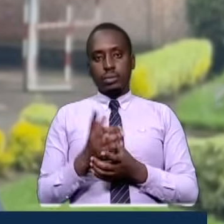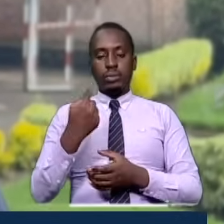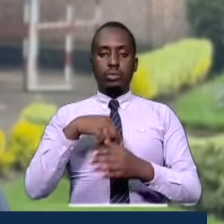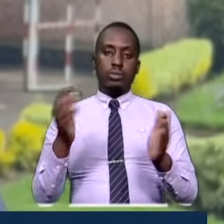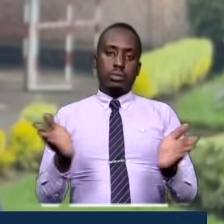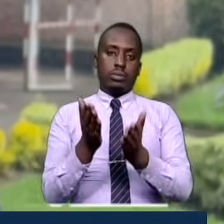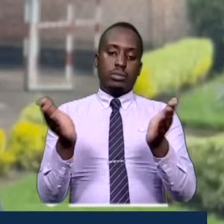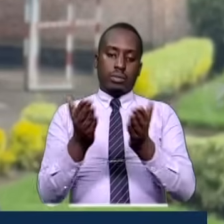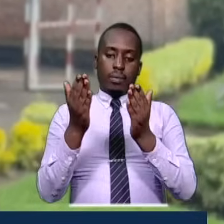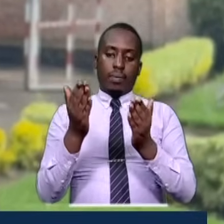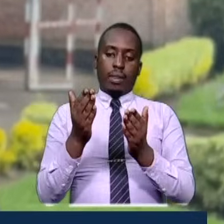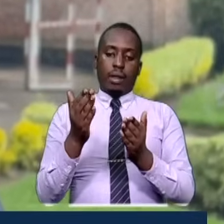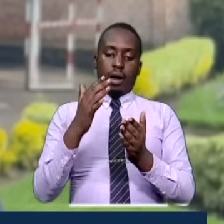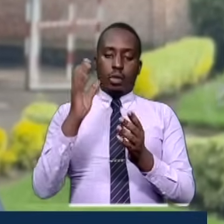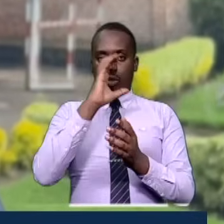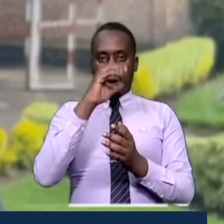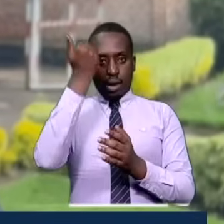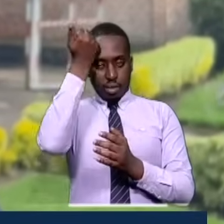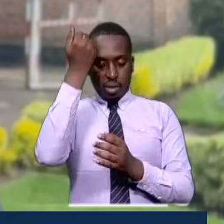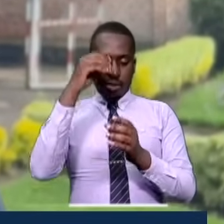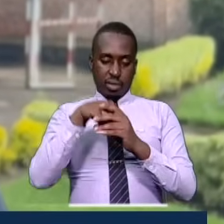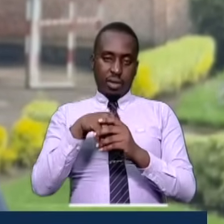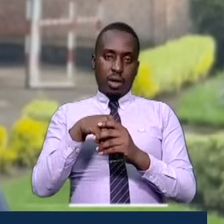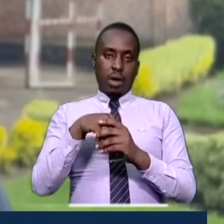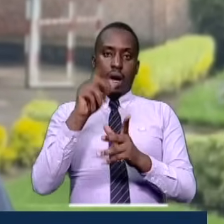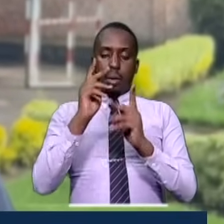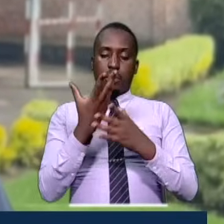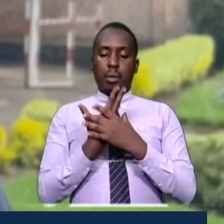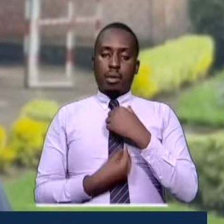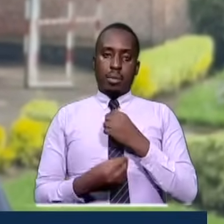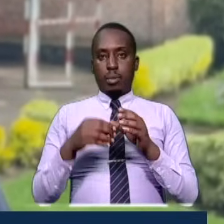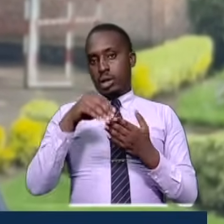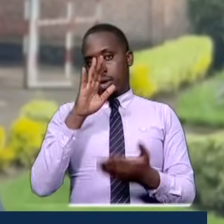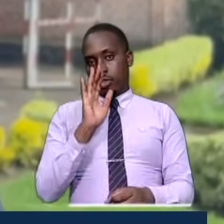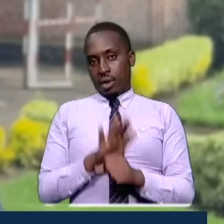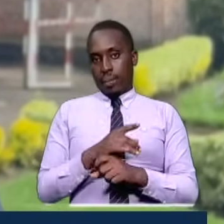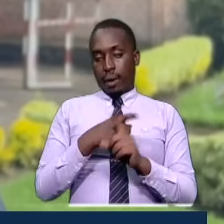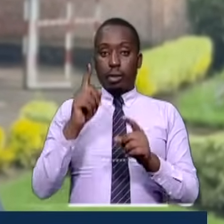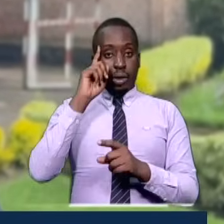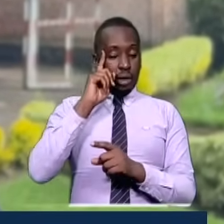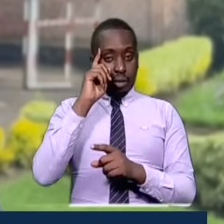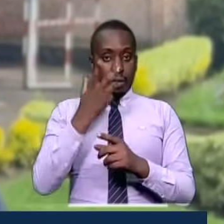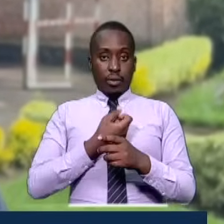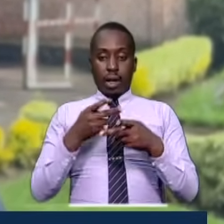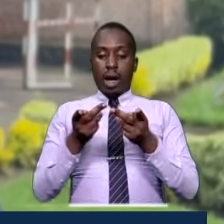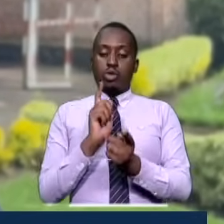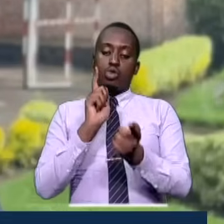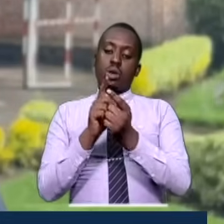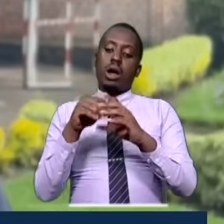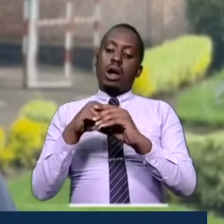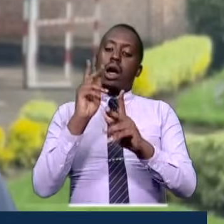tubashishikariza gushinganisha ibintu byabo kubera ko abantu baba bibihombeye mari benshi ntekereza ko dufite na forumu duhuriramo y'urubuga